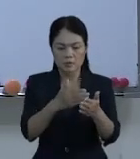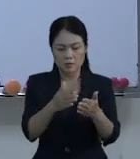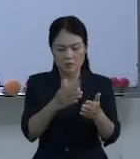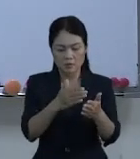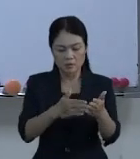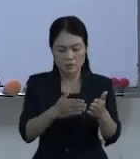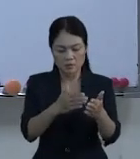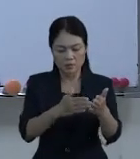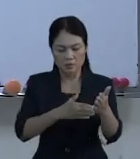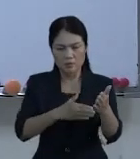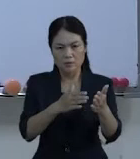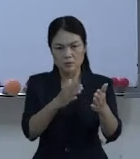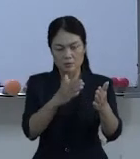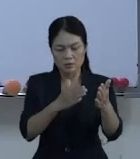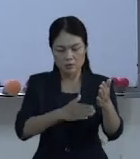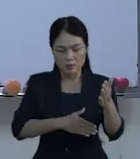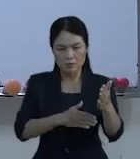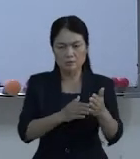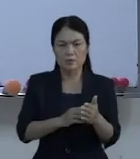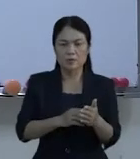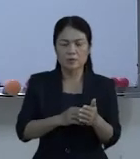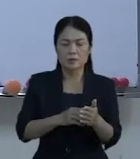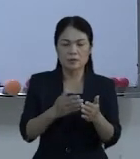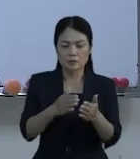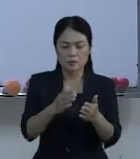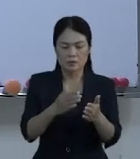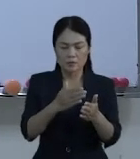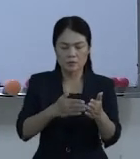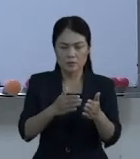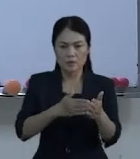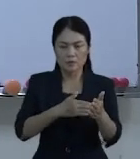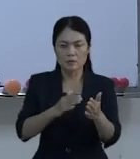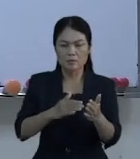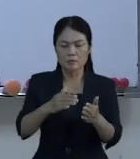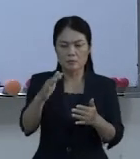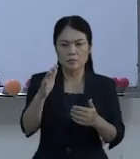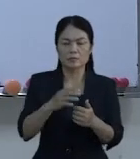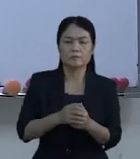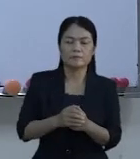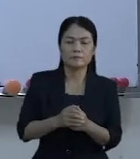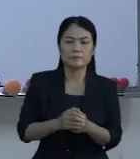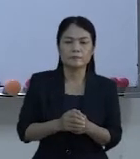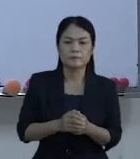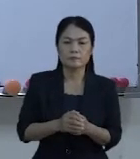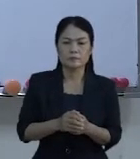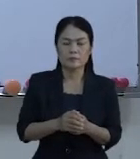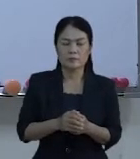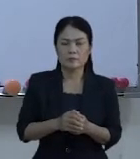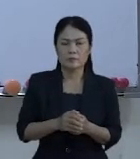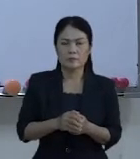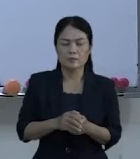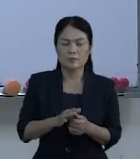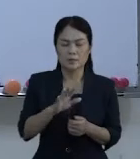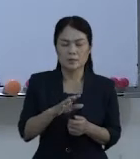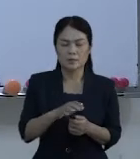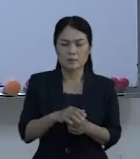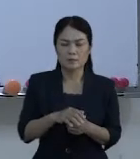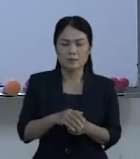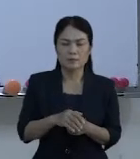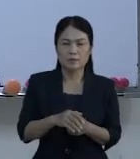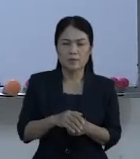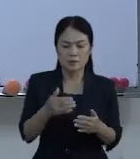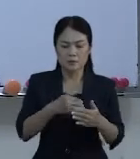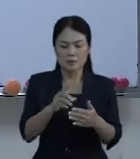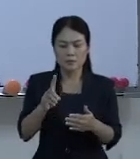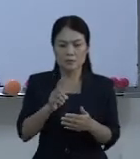pí tại khả năng bằng cốt lá cứ vì miên tại buồn phải lo thế con đấy muối pí bảy buồn chẳng vì ta chật đỏ và chẳng